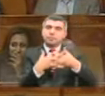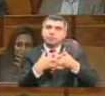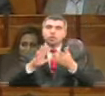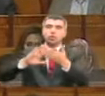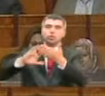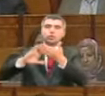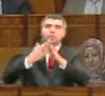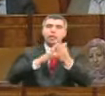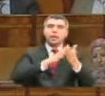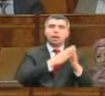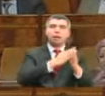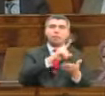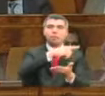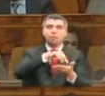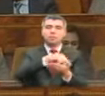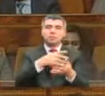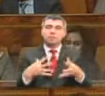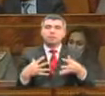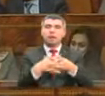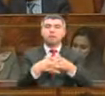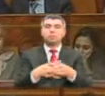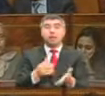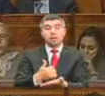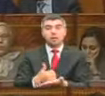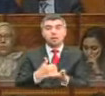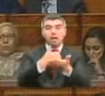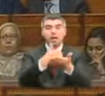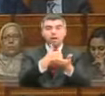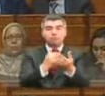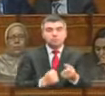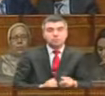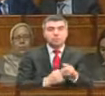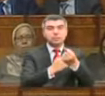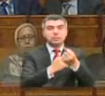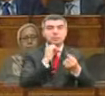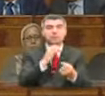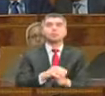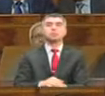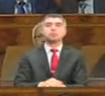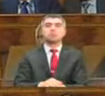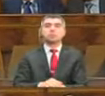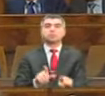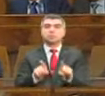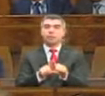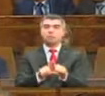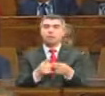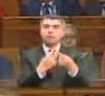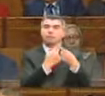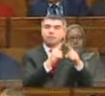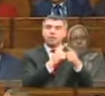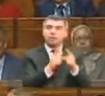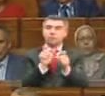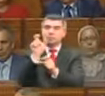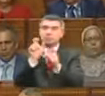المجتمع المدني. سيتم دعم تنظيمات المجتمع المدني وتطوير الموارد